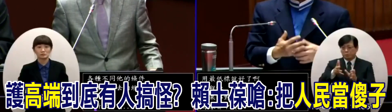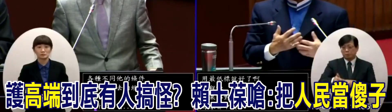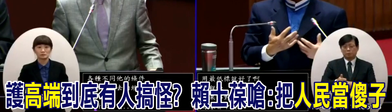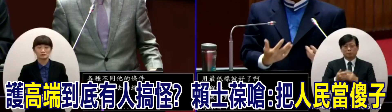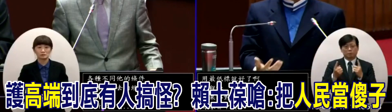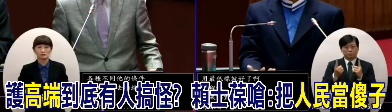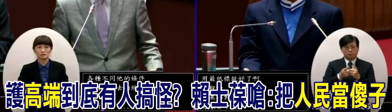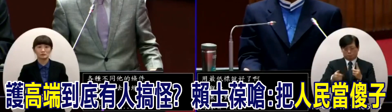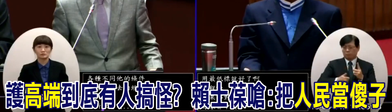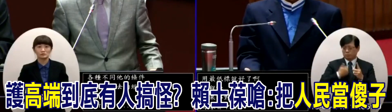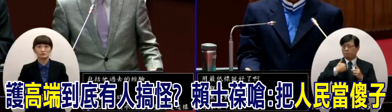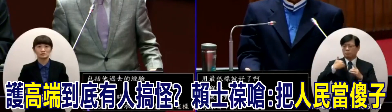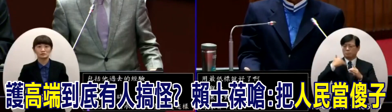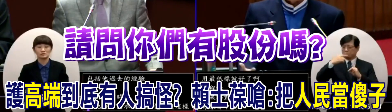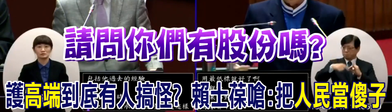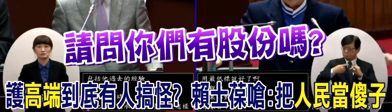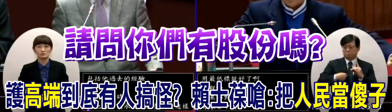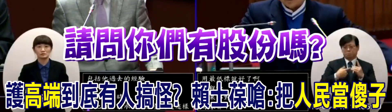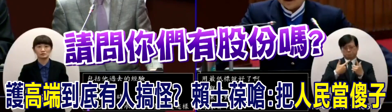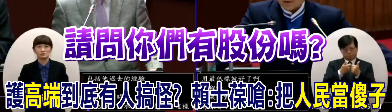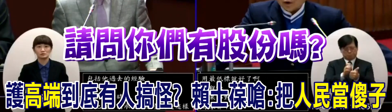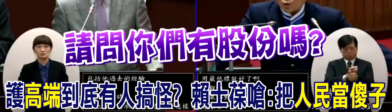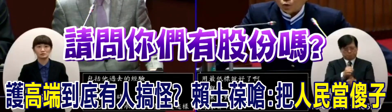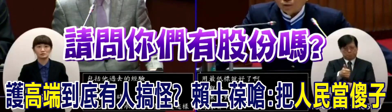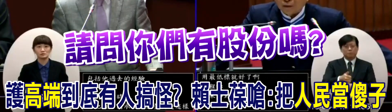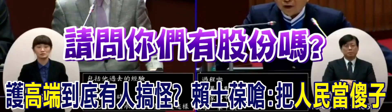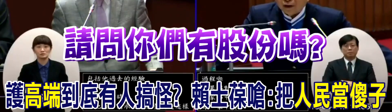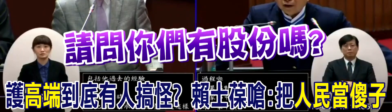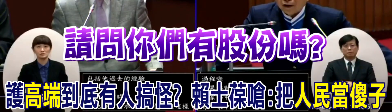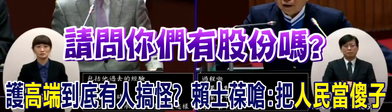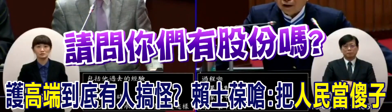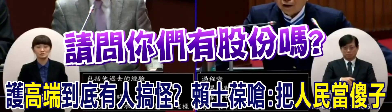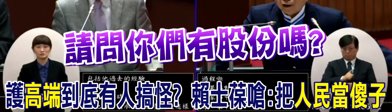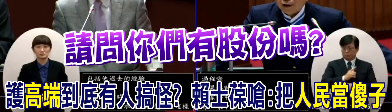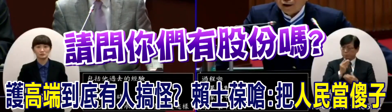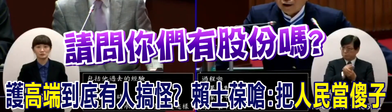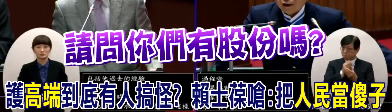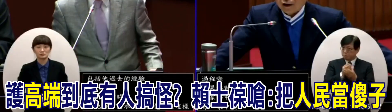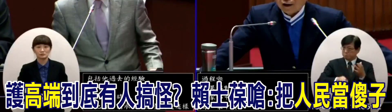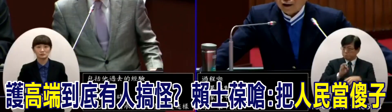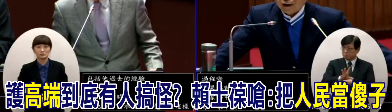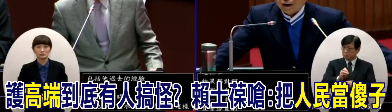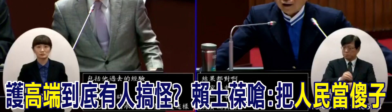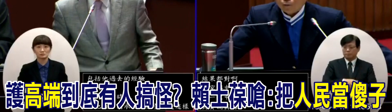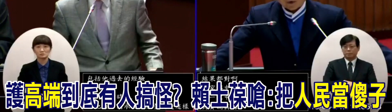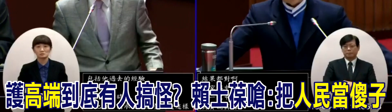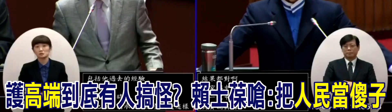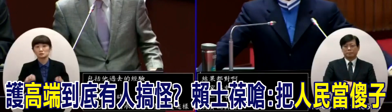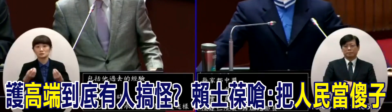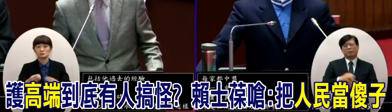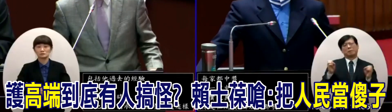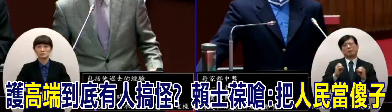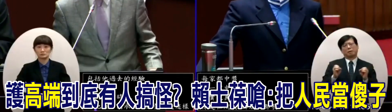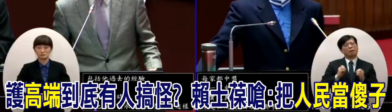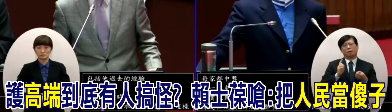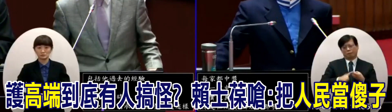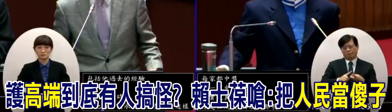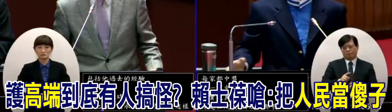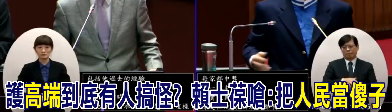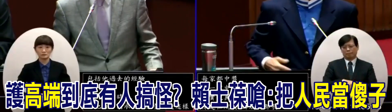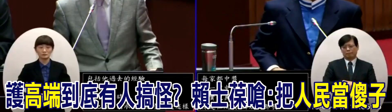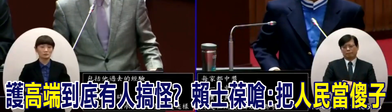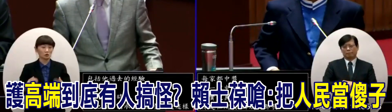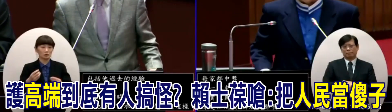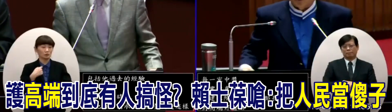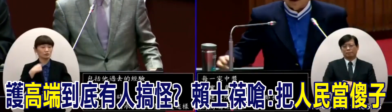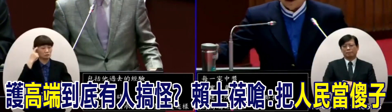对高端好体贴。请问你们有股份吗？ 没有， 我没有， 没有啊。 我想